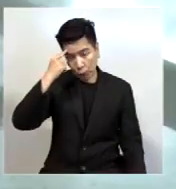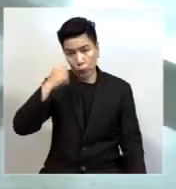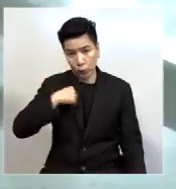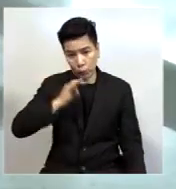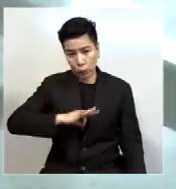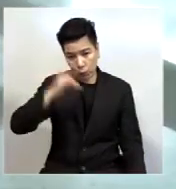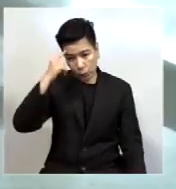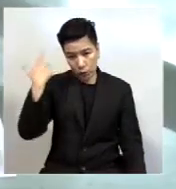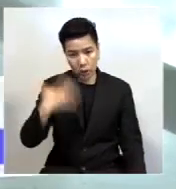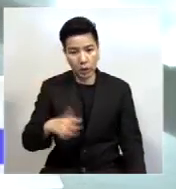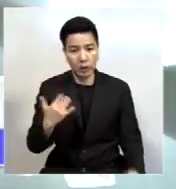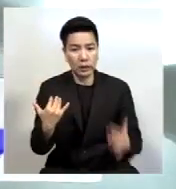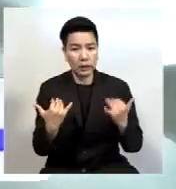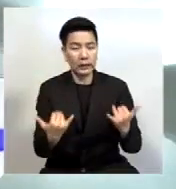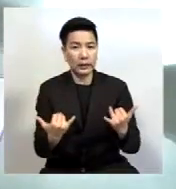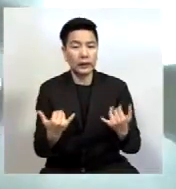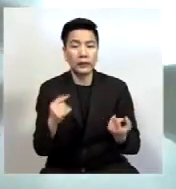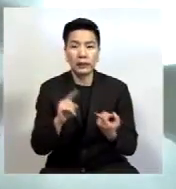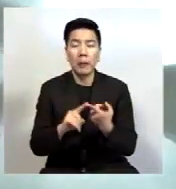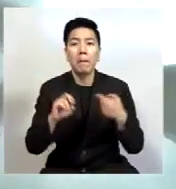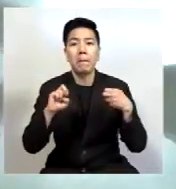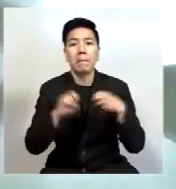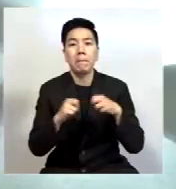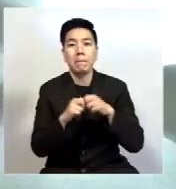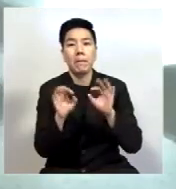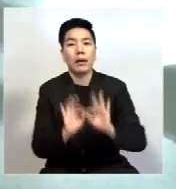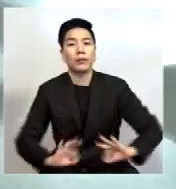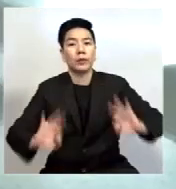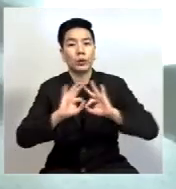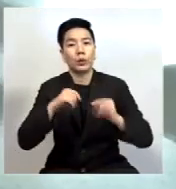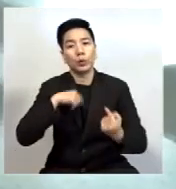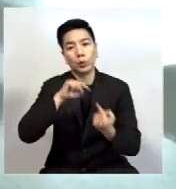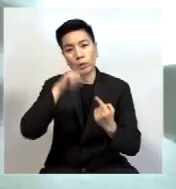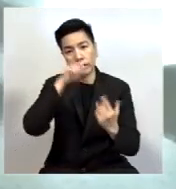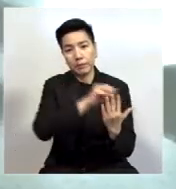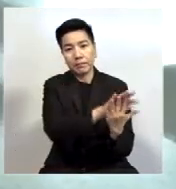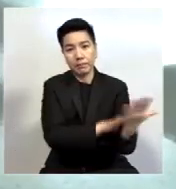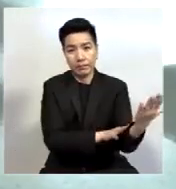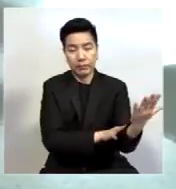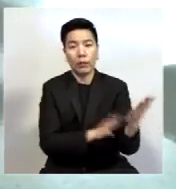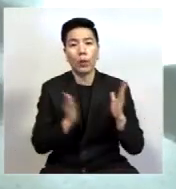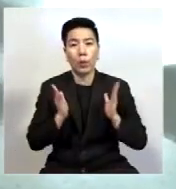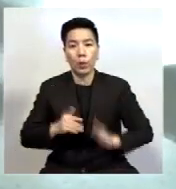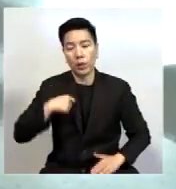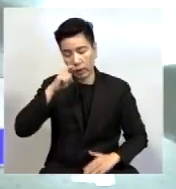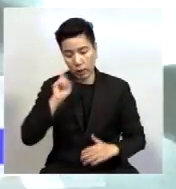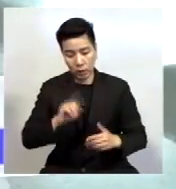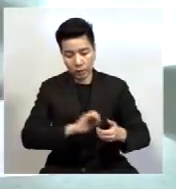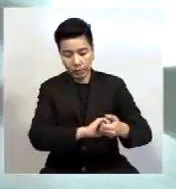นี้มันเป็นปัญหาที่สำคัญที่สุดของประเทศที่คนไทยอะจะต้องช่วยร่วม